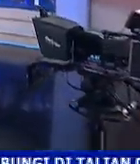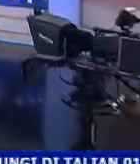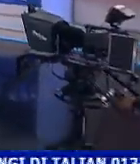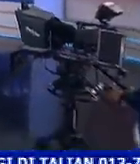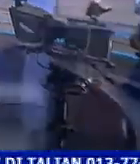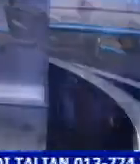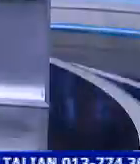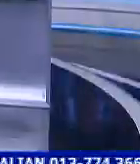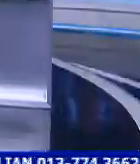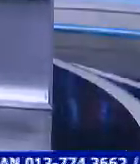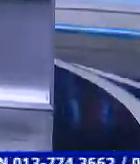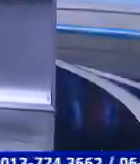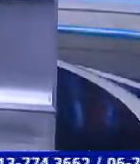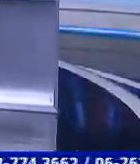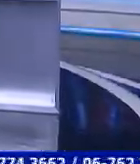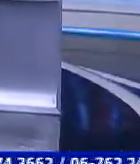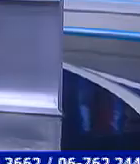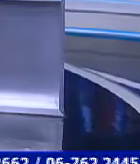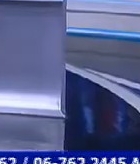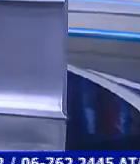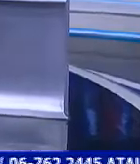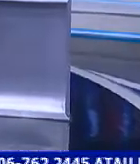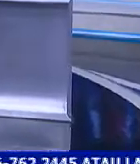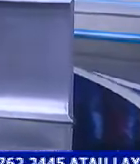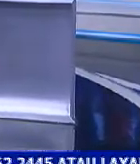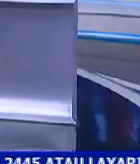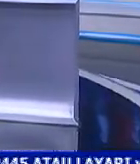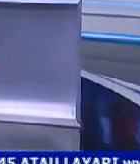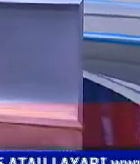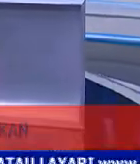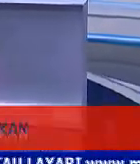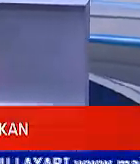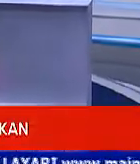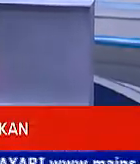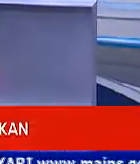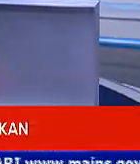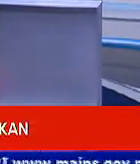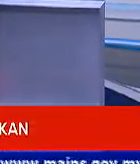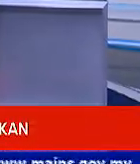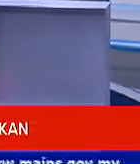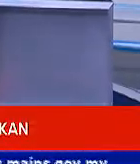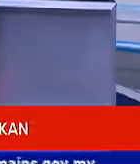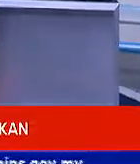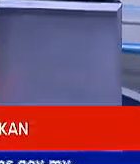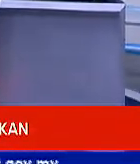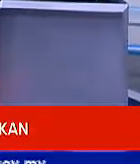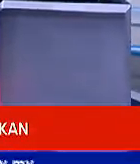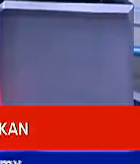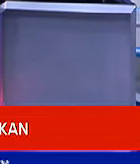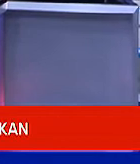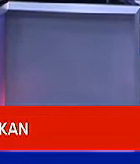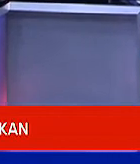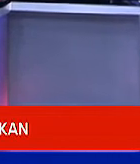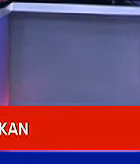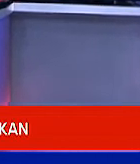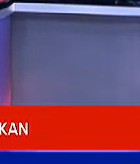Assalamualaikum, salam sejahtera. Pelan Induk Wakaf Nasional akan diperkenal sebagai sebuah pelan holistik untuk memperkasa pengurusan